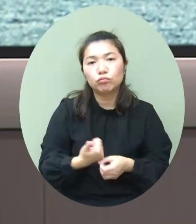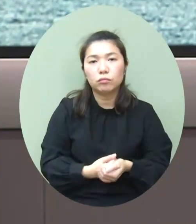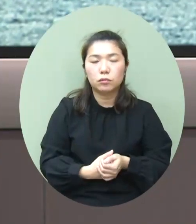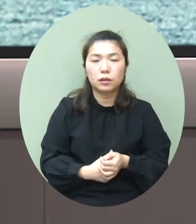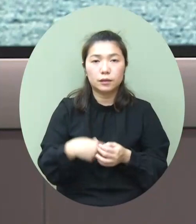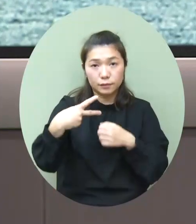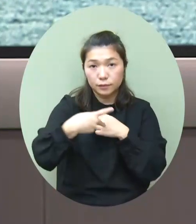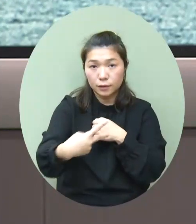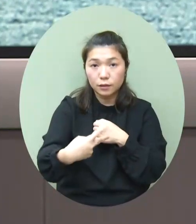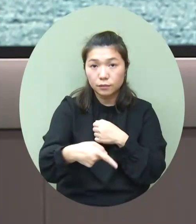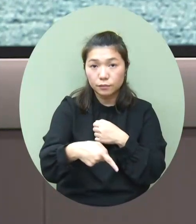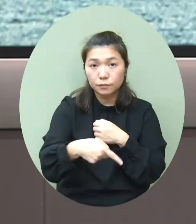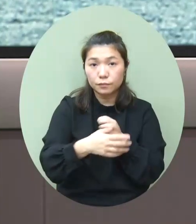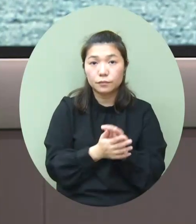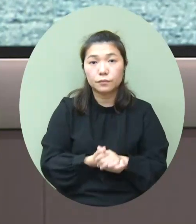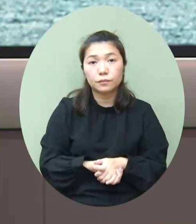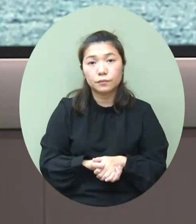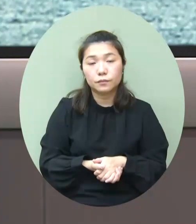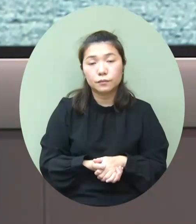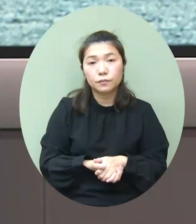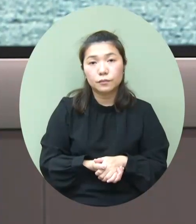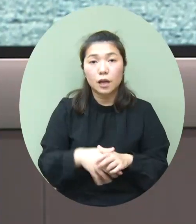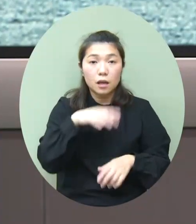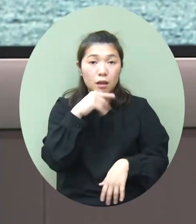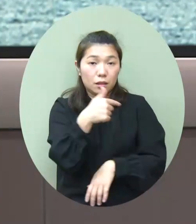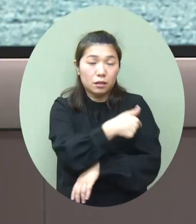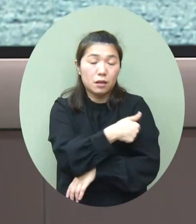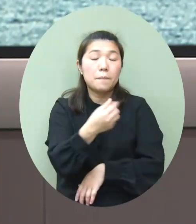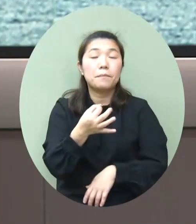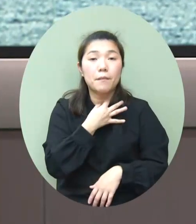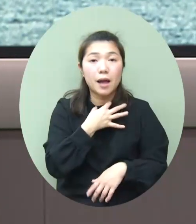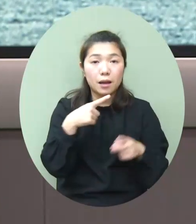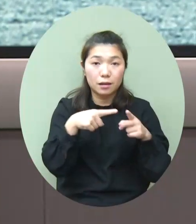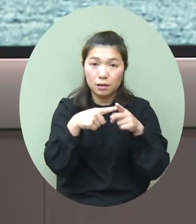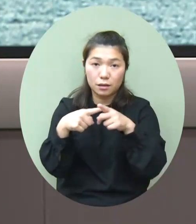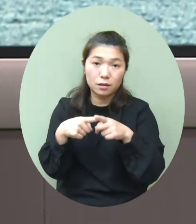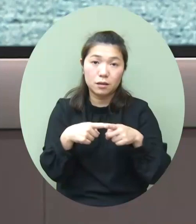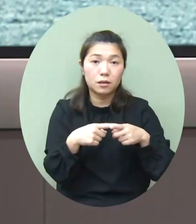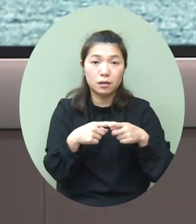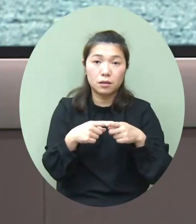第二就是那些没有接种的，